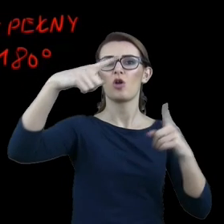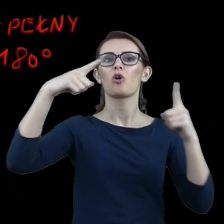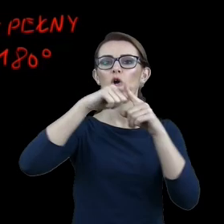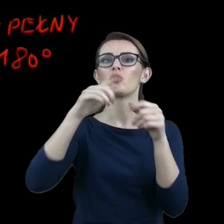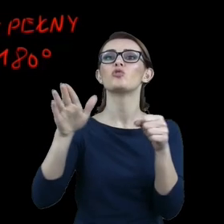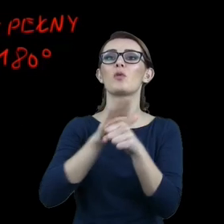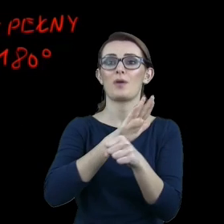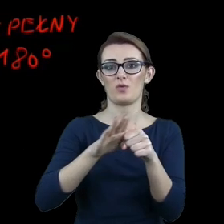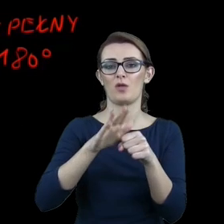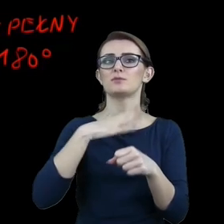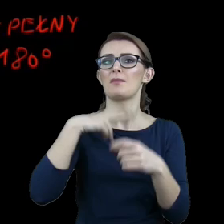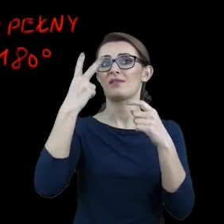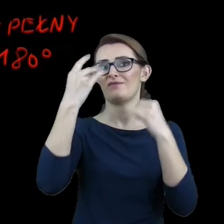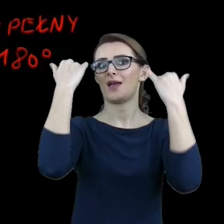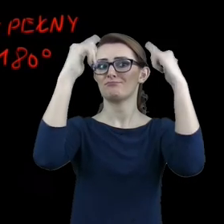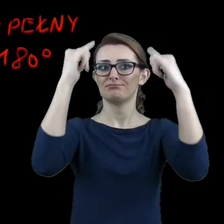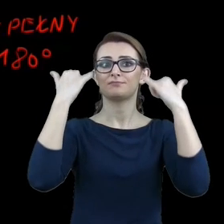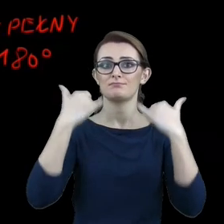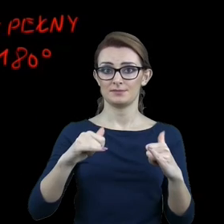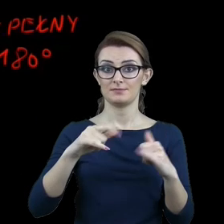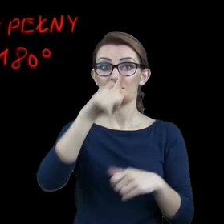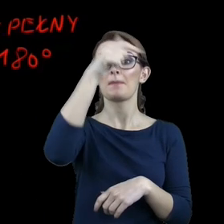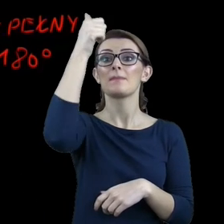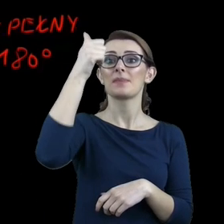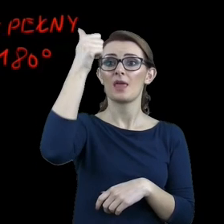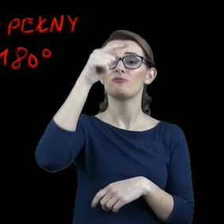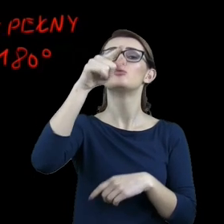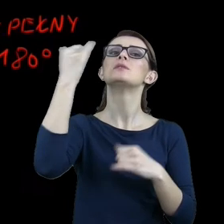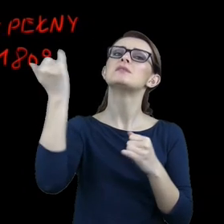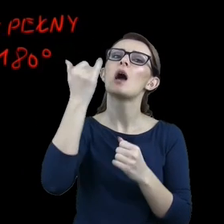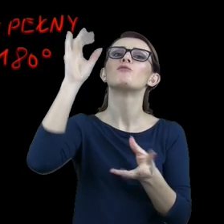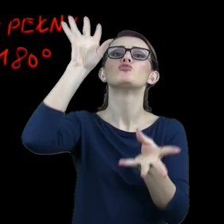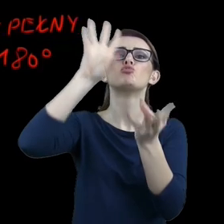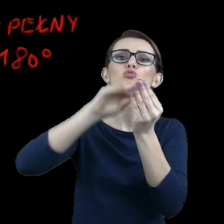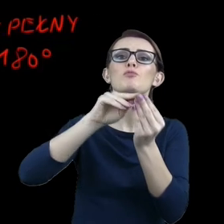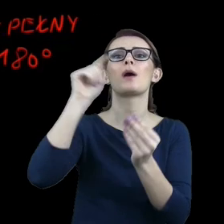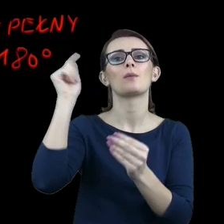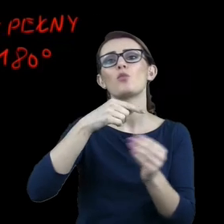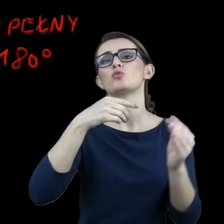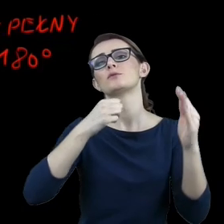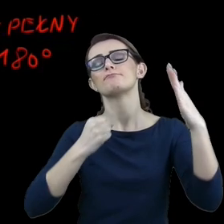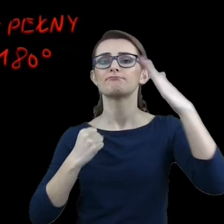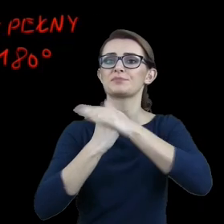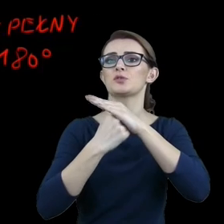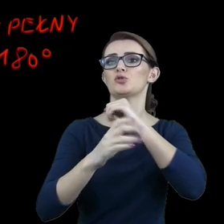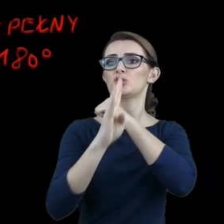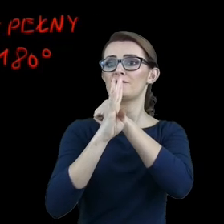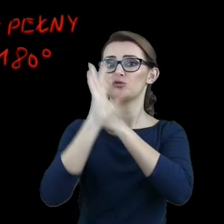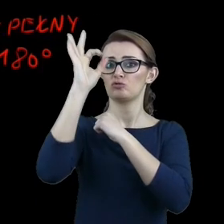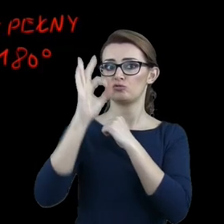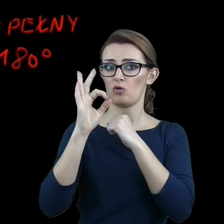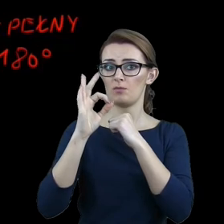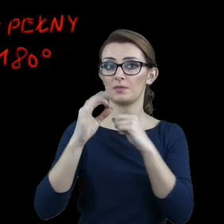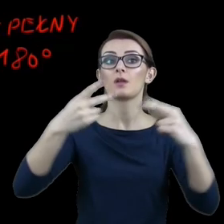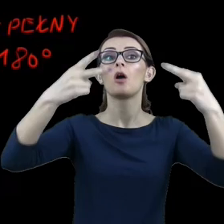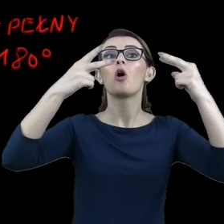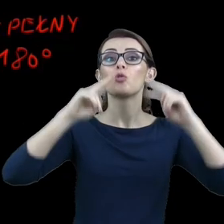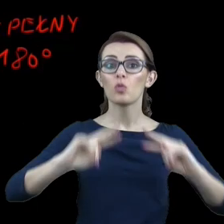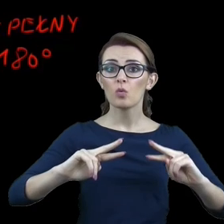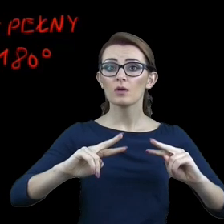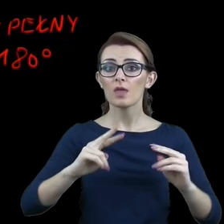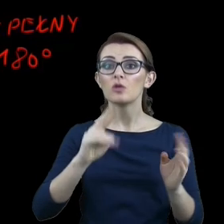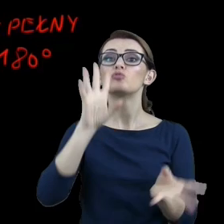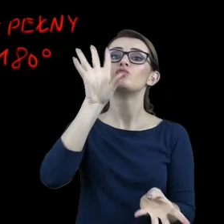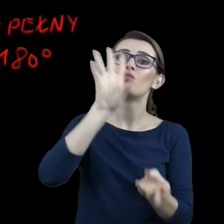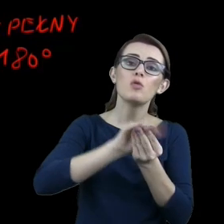wspólne ramię i ich miary sumują się do pewnych szczególnych wartości. W pierwszym przypadku sumują się do 90 stopni, czyli do kąta prostego. W drugim